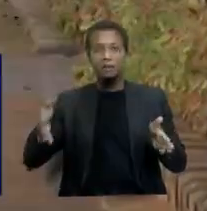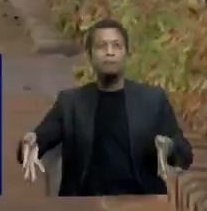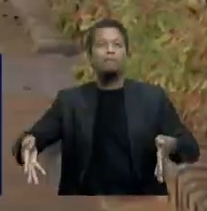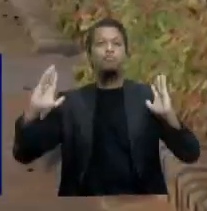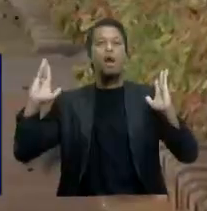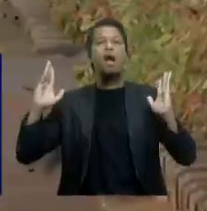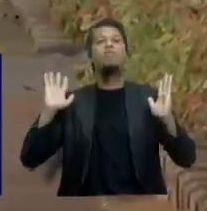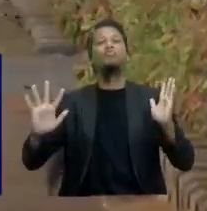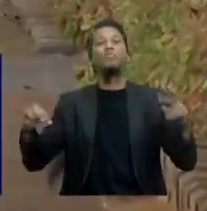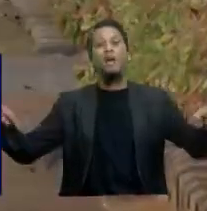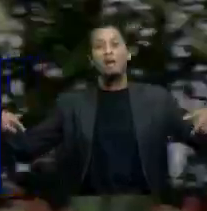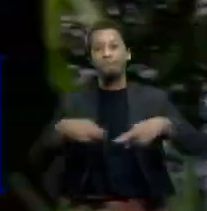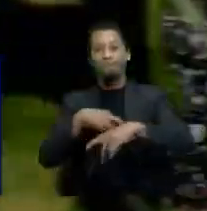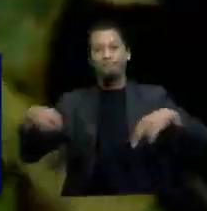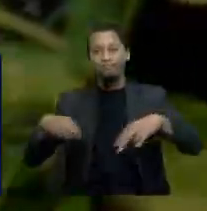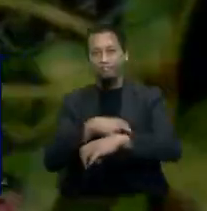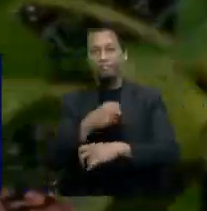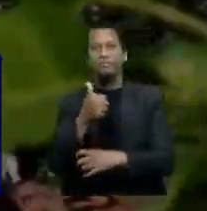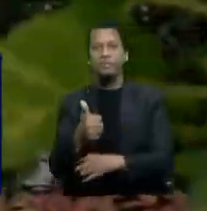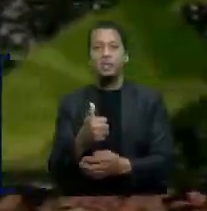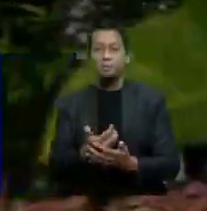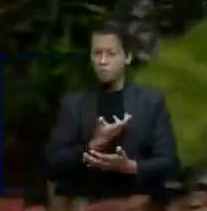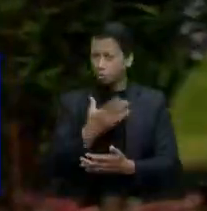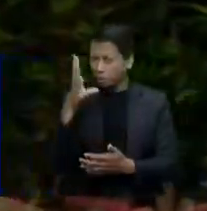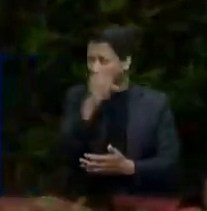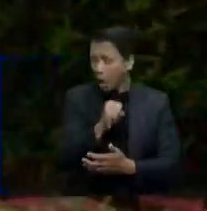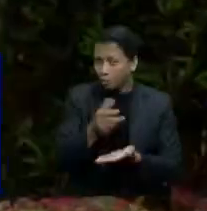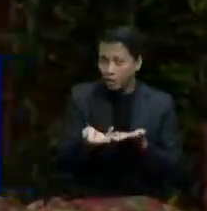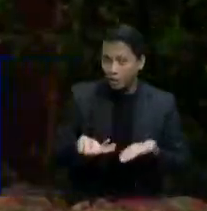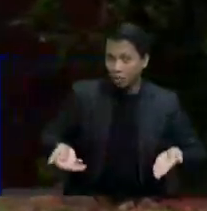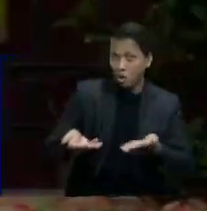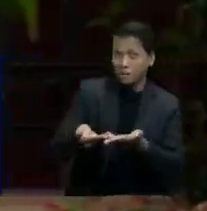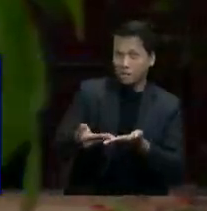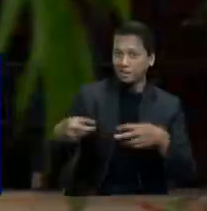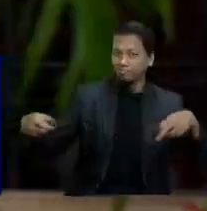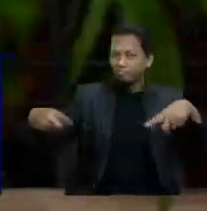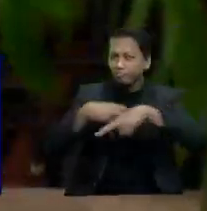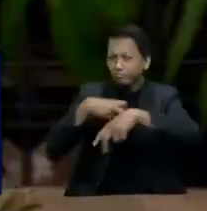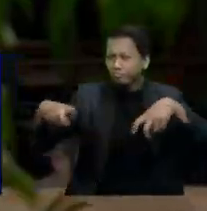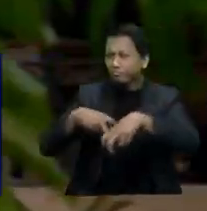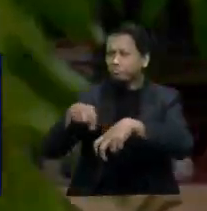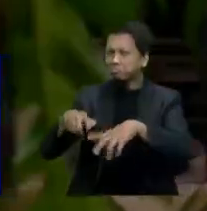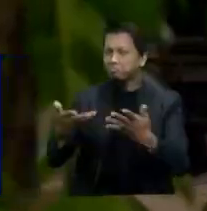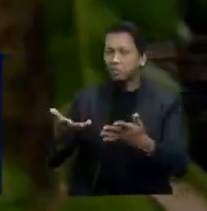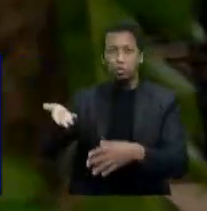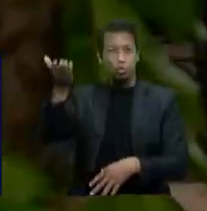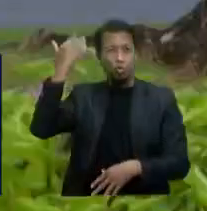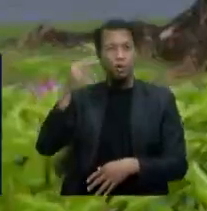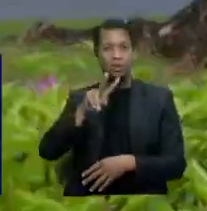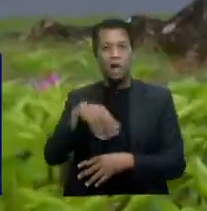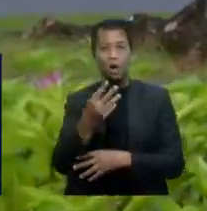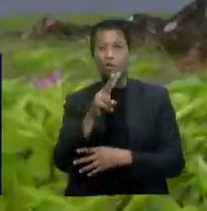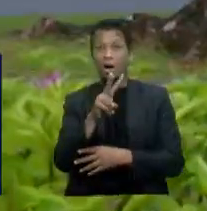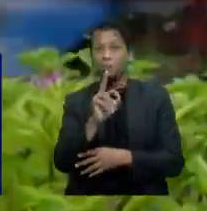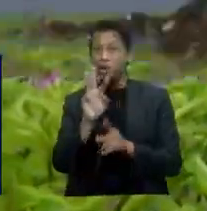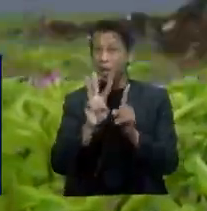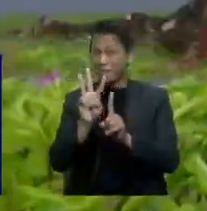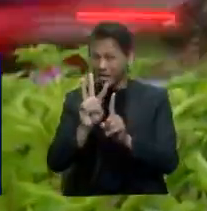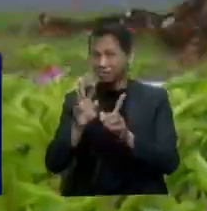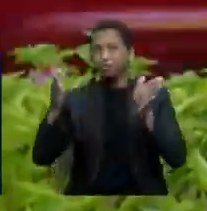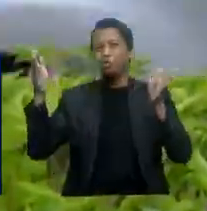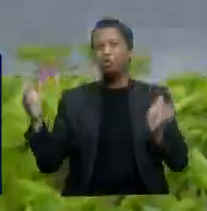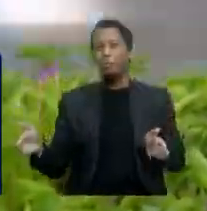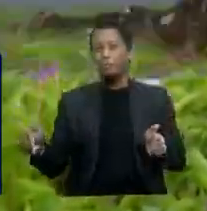yakni pejalan kaki. Untuk diketahui, trotoar di depan Kedubes Amerika Serikat sudah ditutup untuk akses pejalan kaki sejak tahun